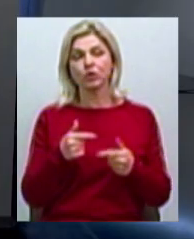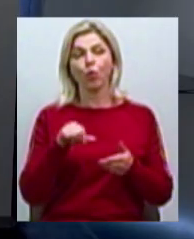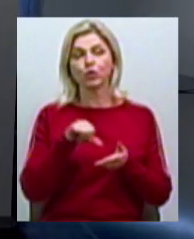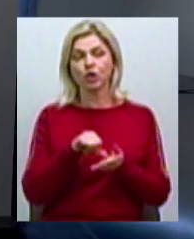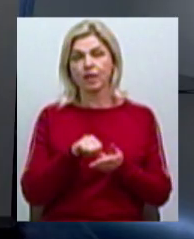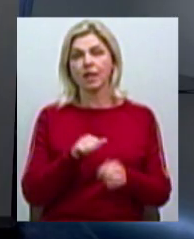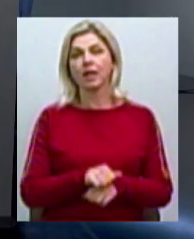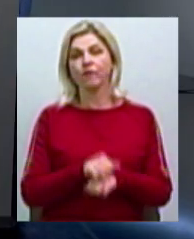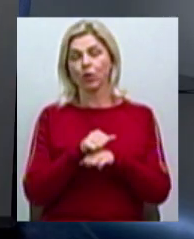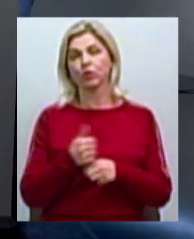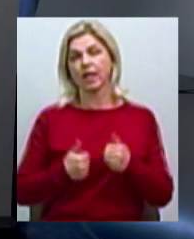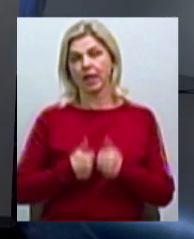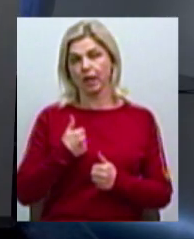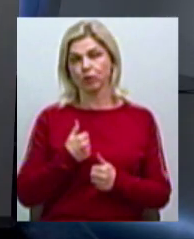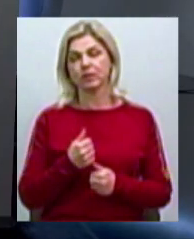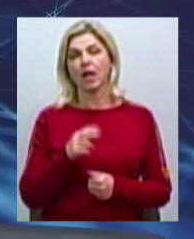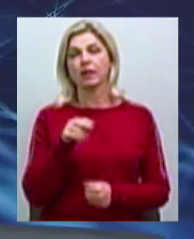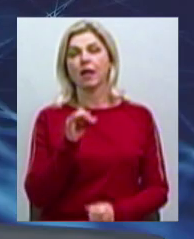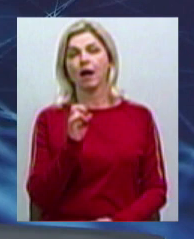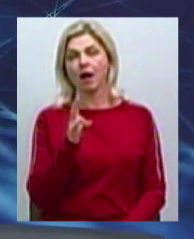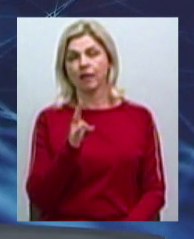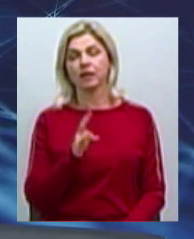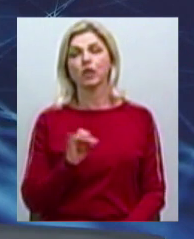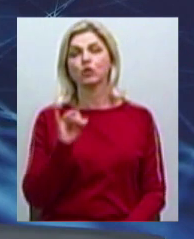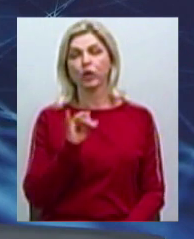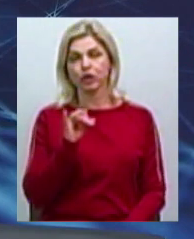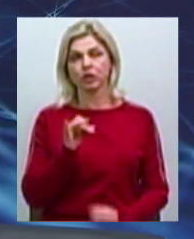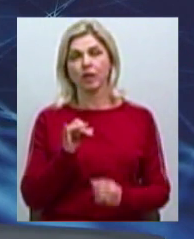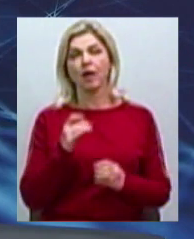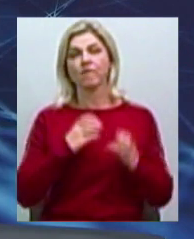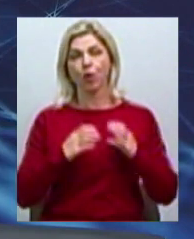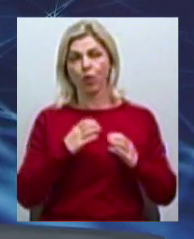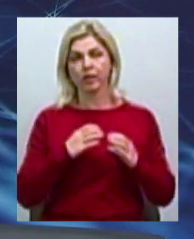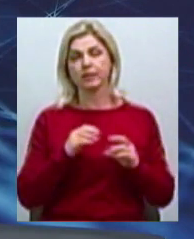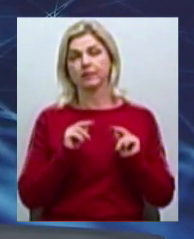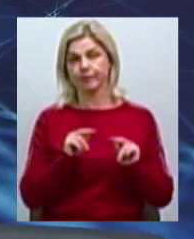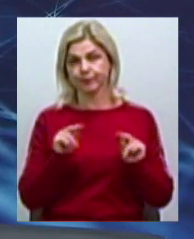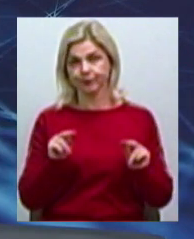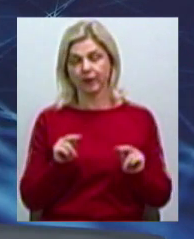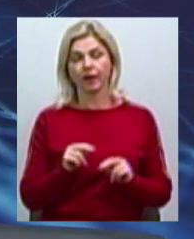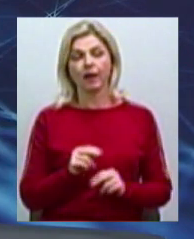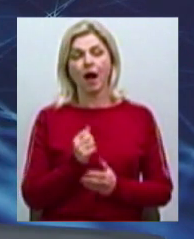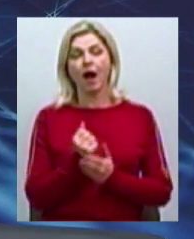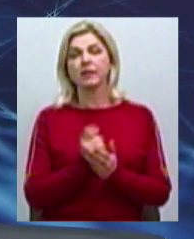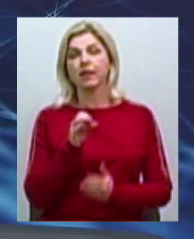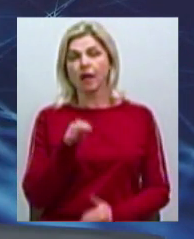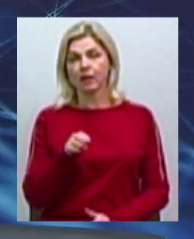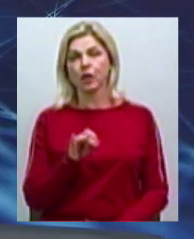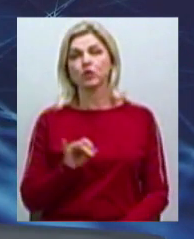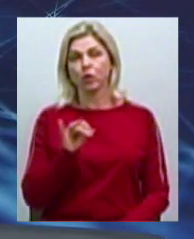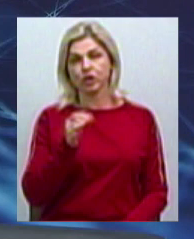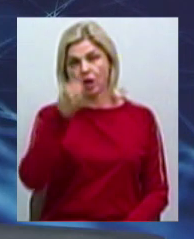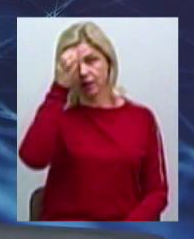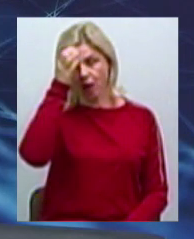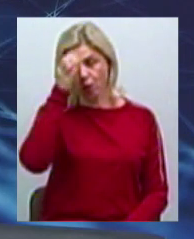Революції Гідності, декан історичного факультету Миколаївського національного університету імені Василя Сухомлинського, кандидат історичних наук. Вітаю, Оксана. Добрий